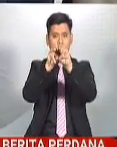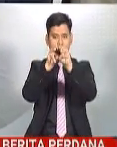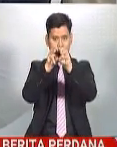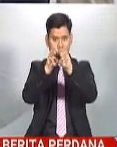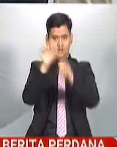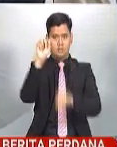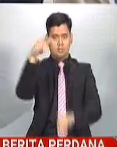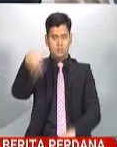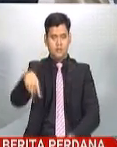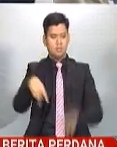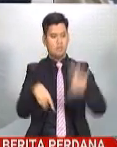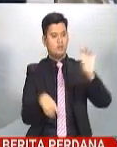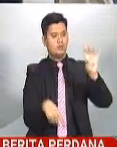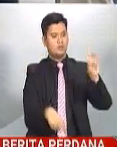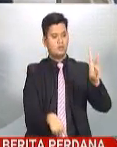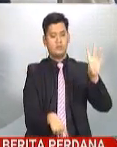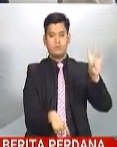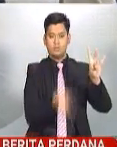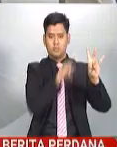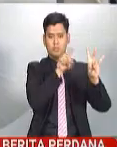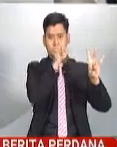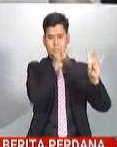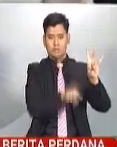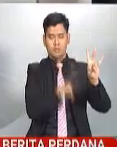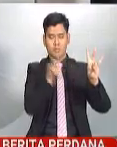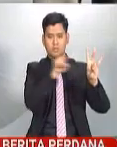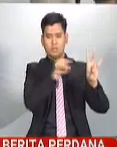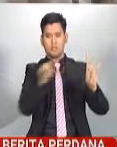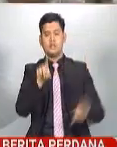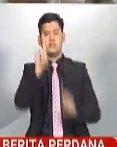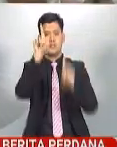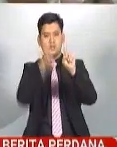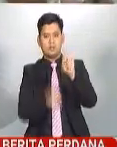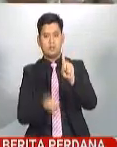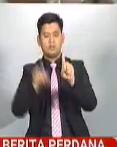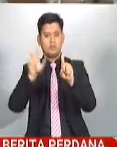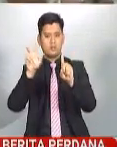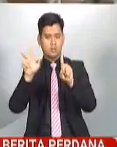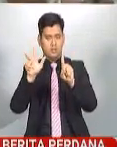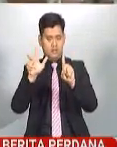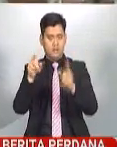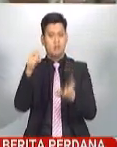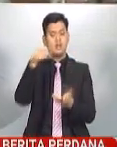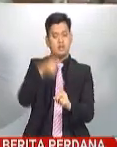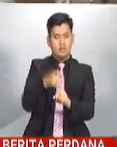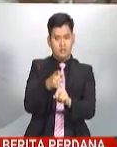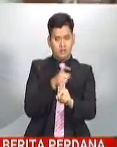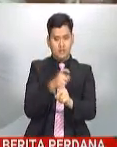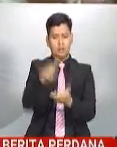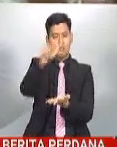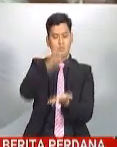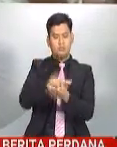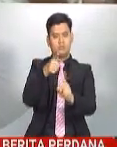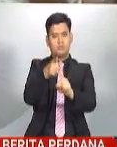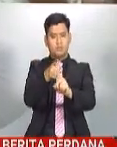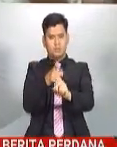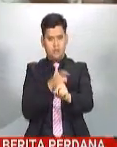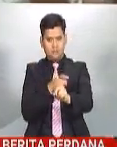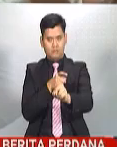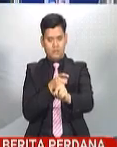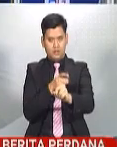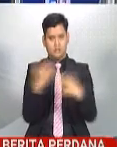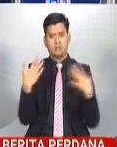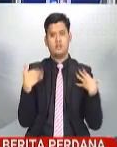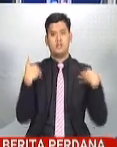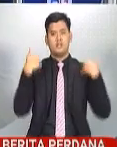27 Februari hingga 1 Mac lalu. Ia susulan International Health Regulation IHR Focal Point FP